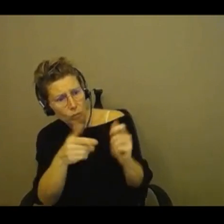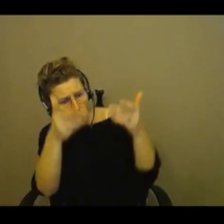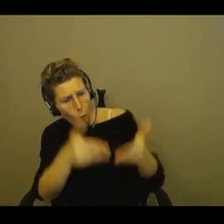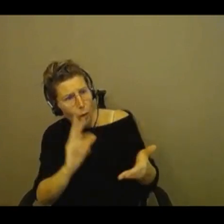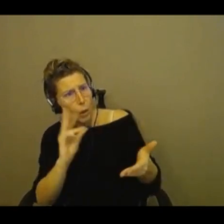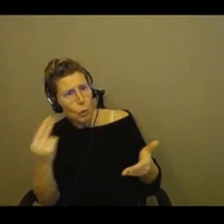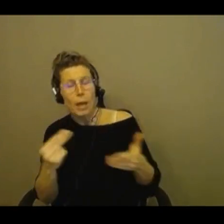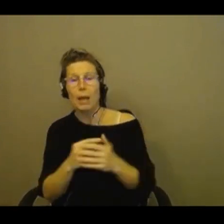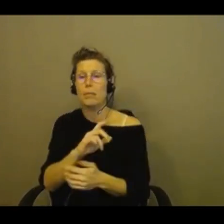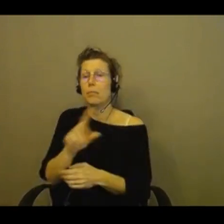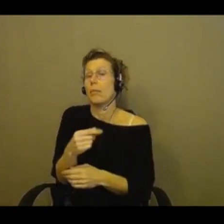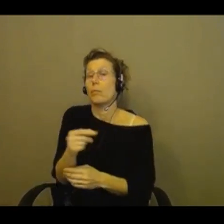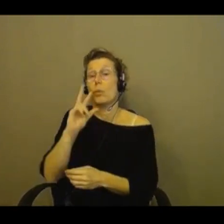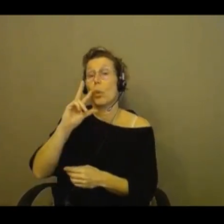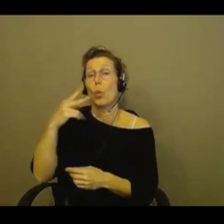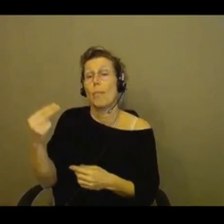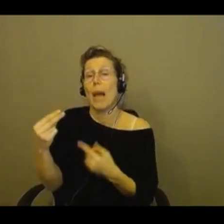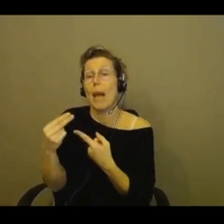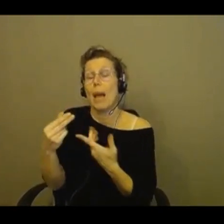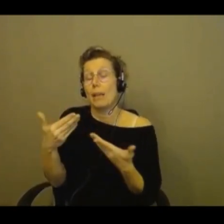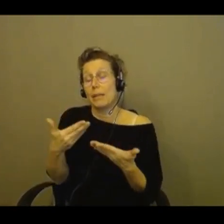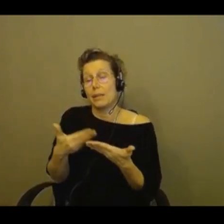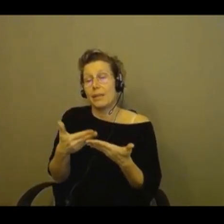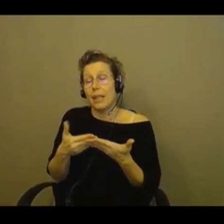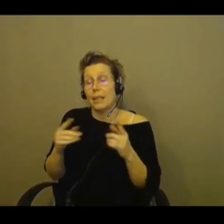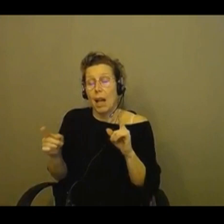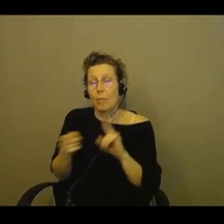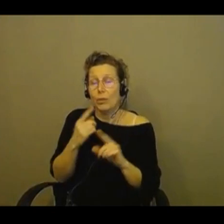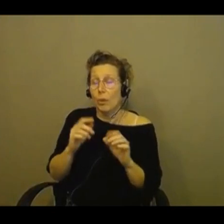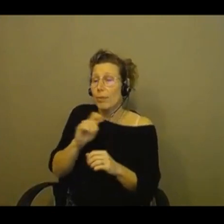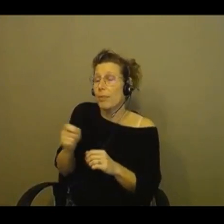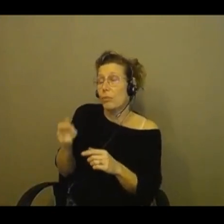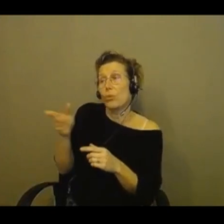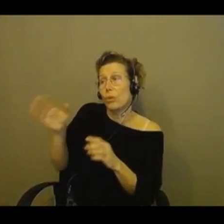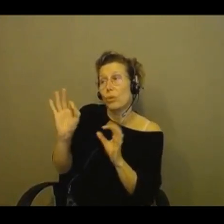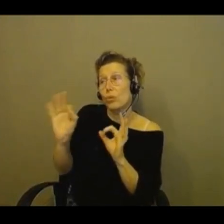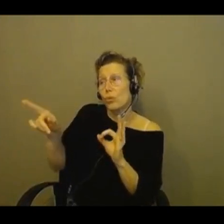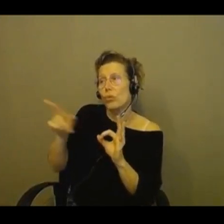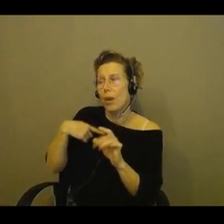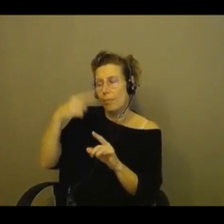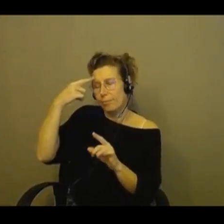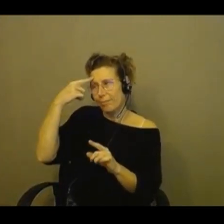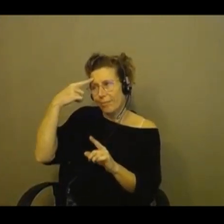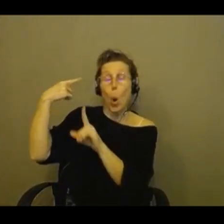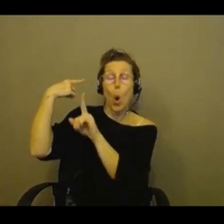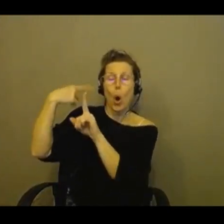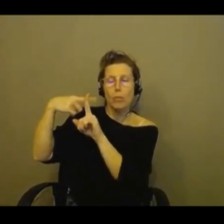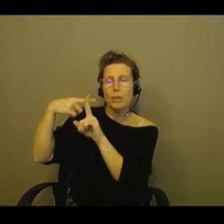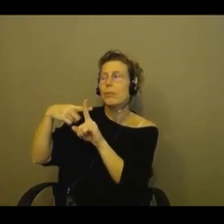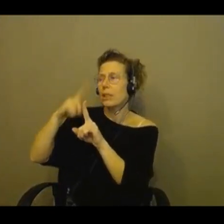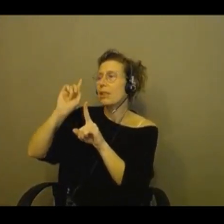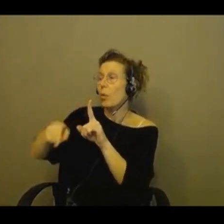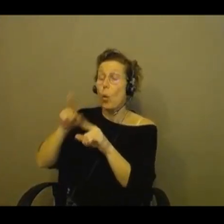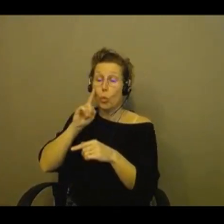Mais comme tu le disais, on peut en tout cas être optimiste, puisque les choses évoluent quand même, en tout cas dans le bon sens, de manière générale.